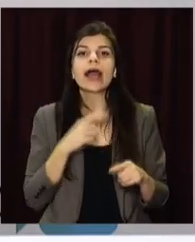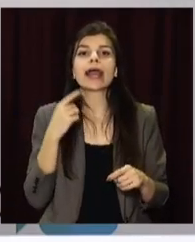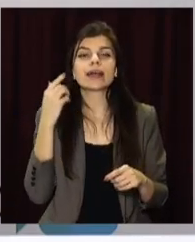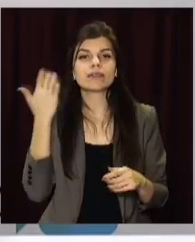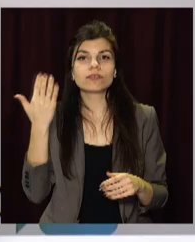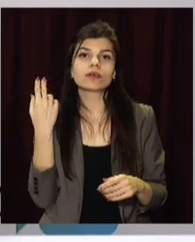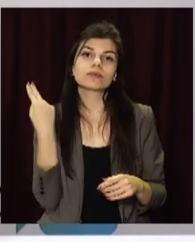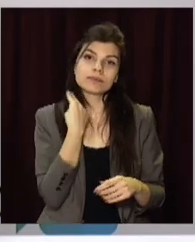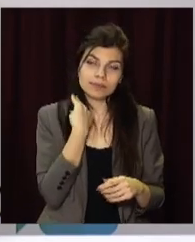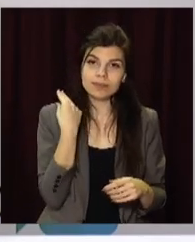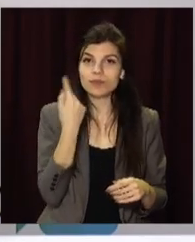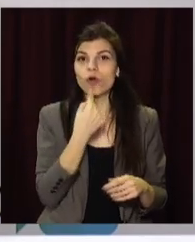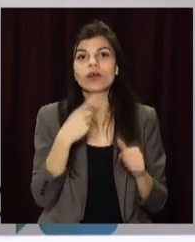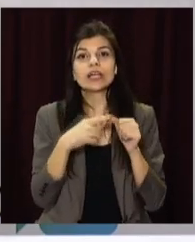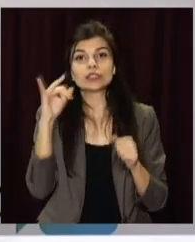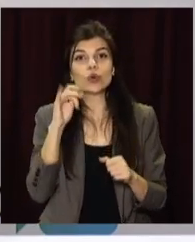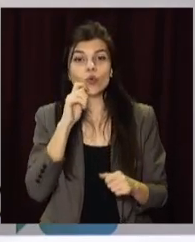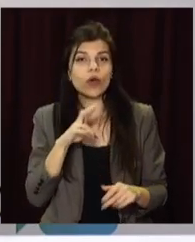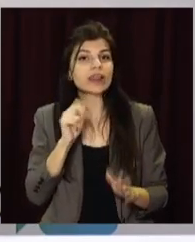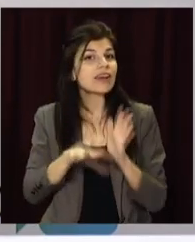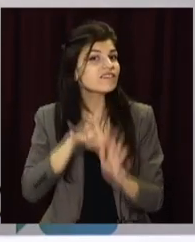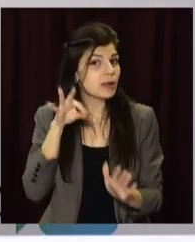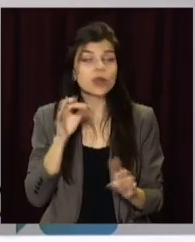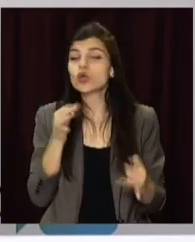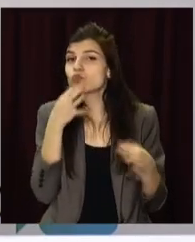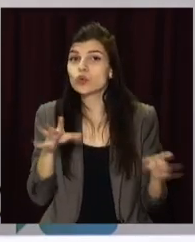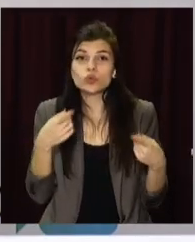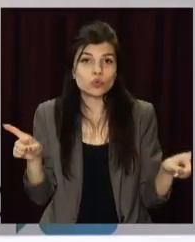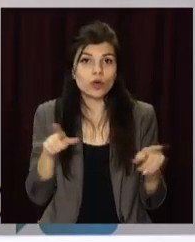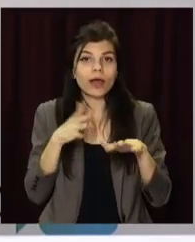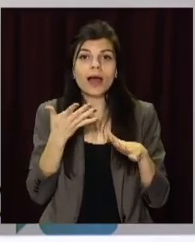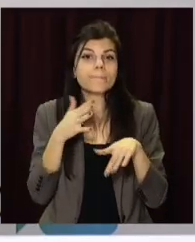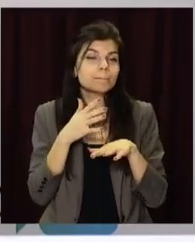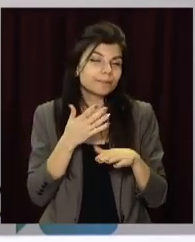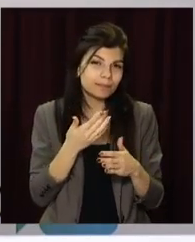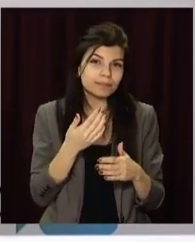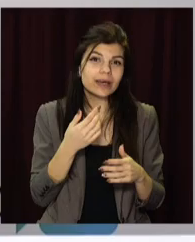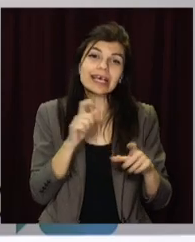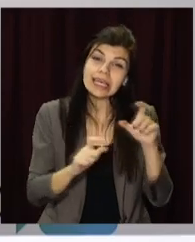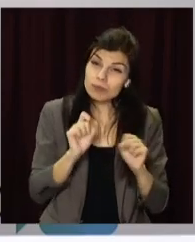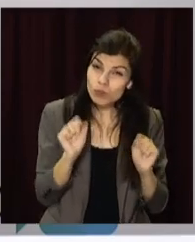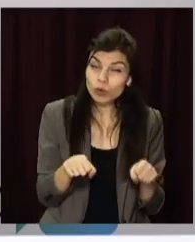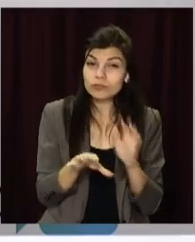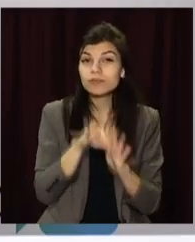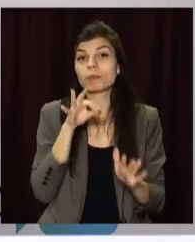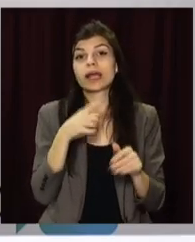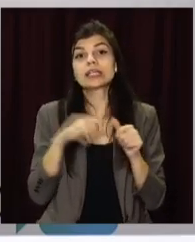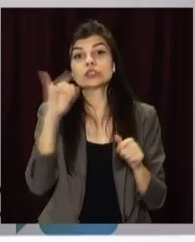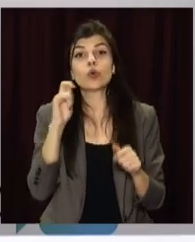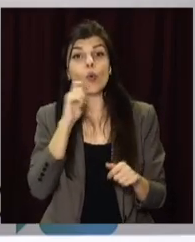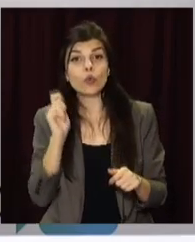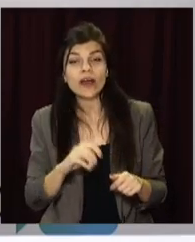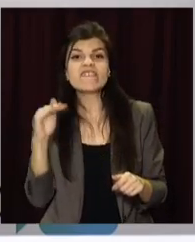або історія України на вибір і будь-який інший предмет з переліку хімії, історії